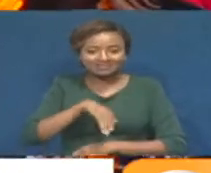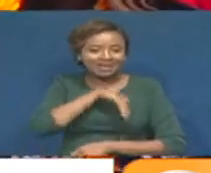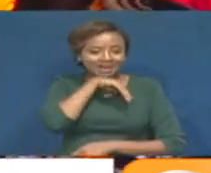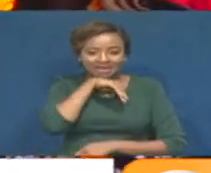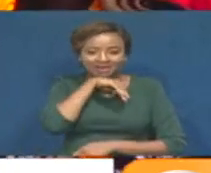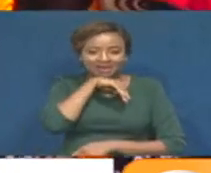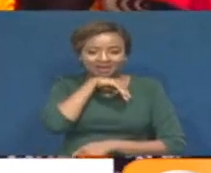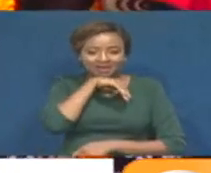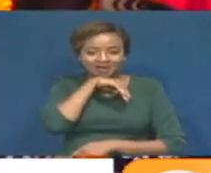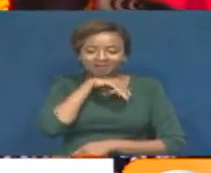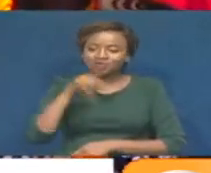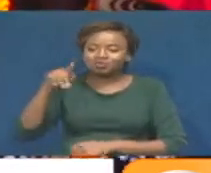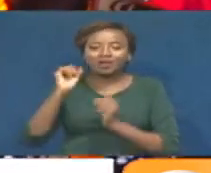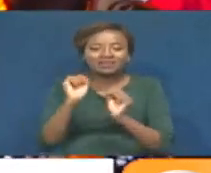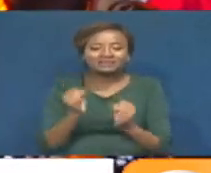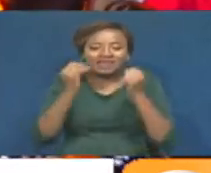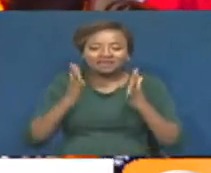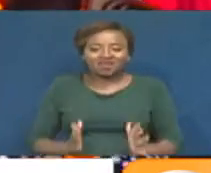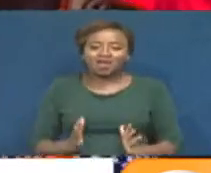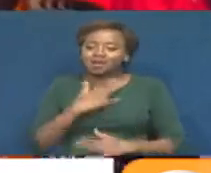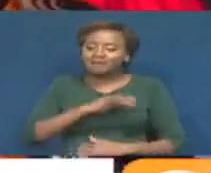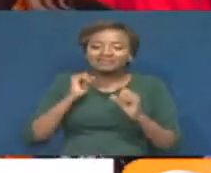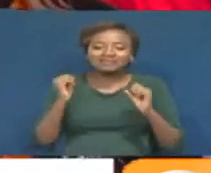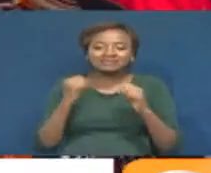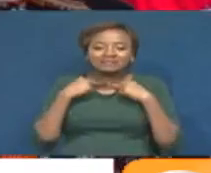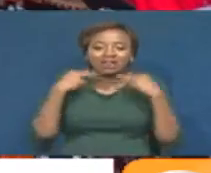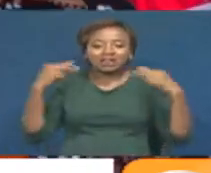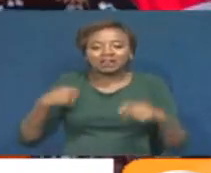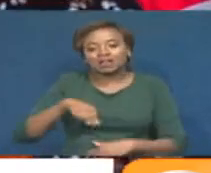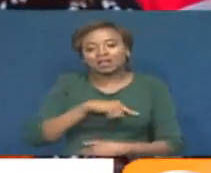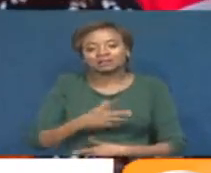Raila, maana ya baba ni mwokozi, tuokoe waja wako sisi.